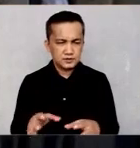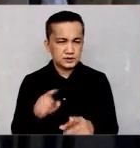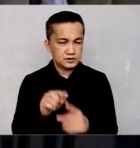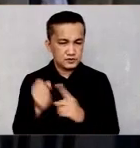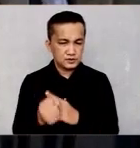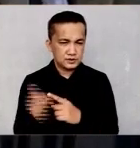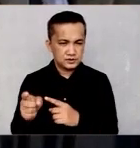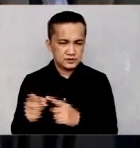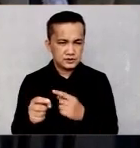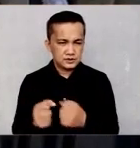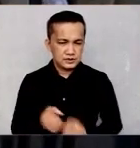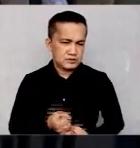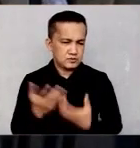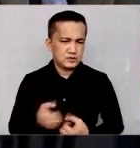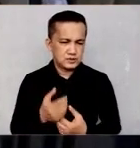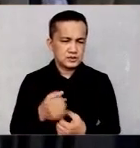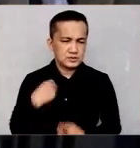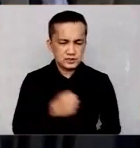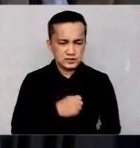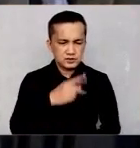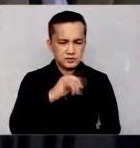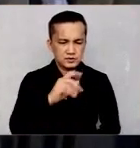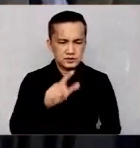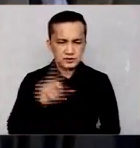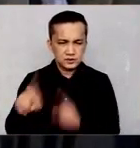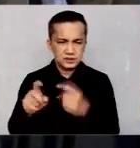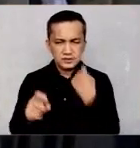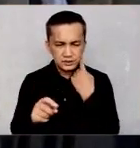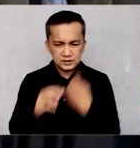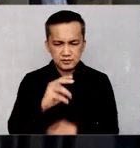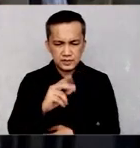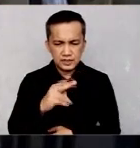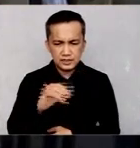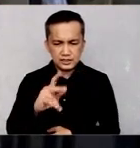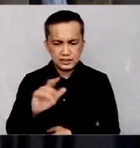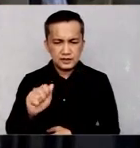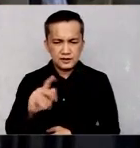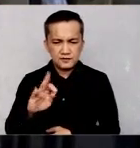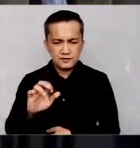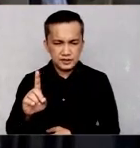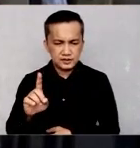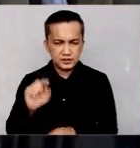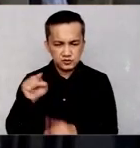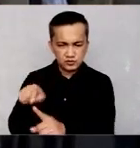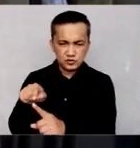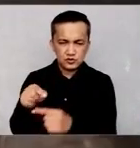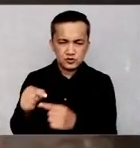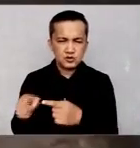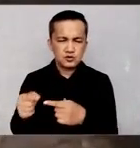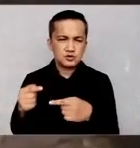tila binuhos si Senator Pimentel ang pag-question niya kanina sa Maharlika Fund Bill sa kanyang turno and contra o privilege